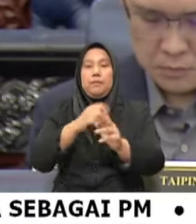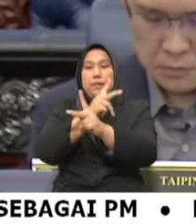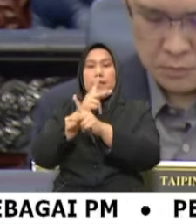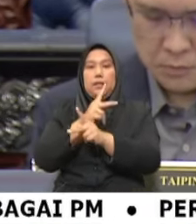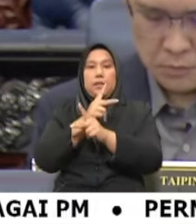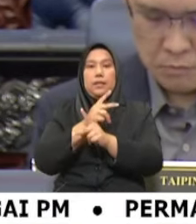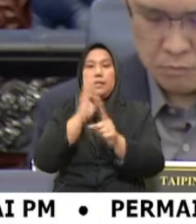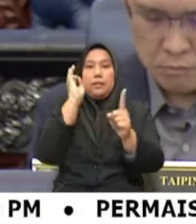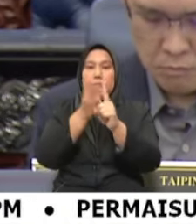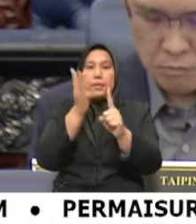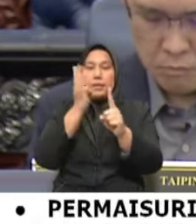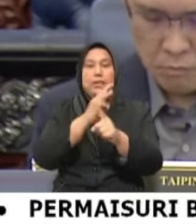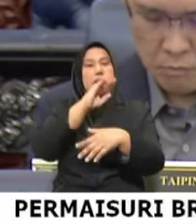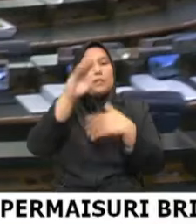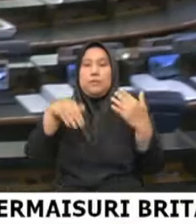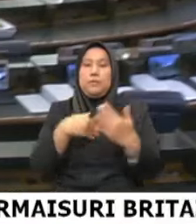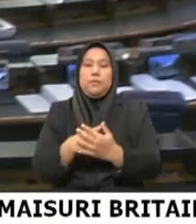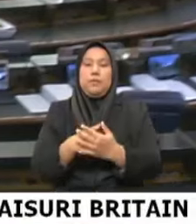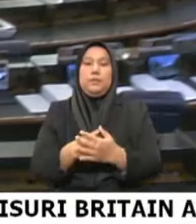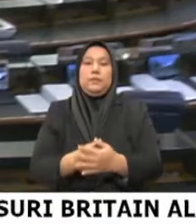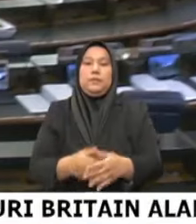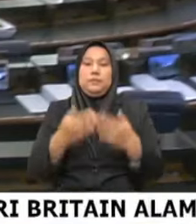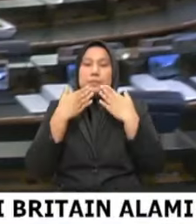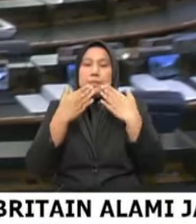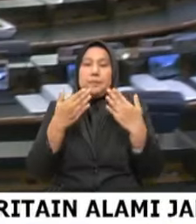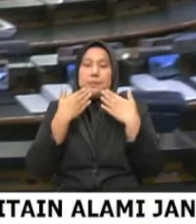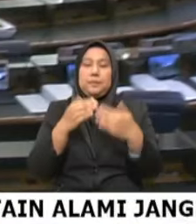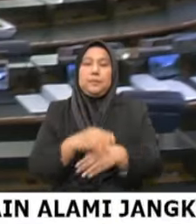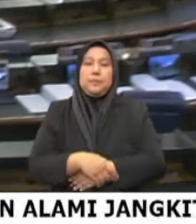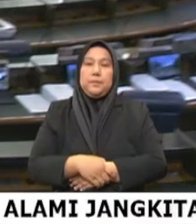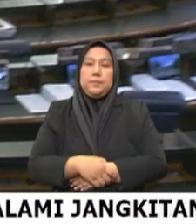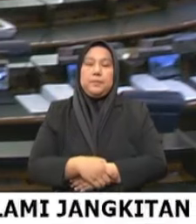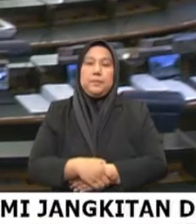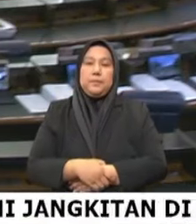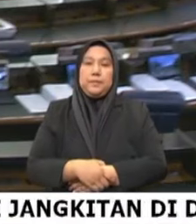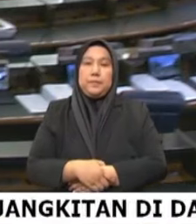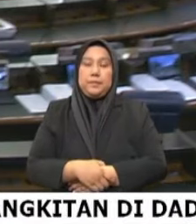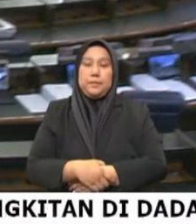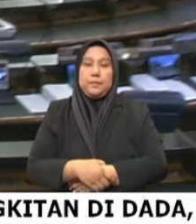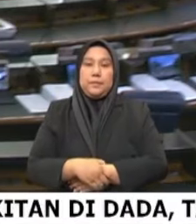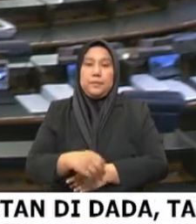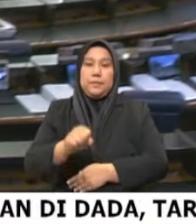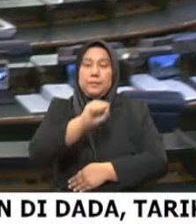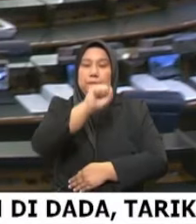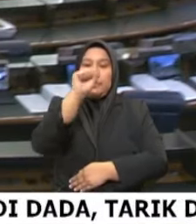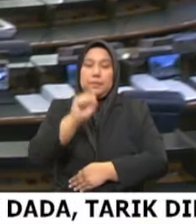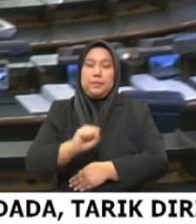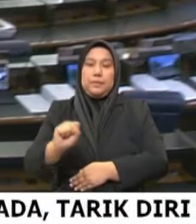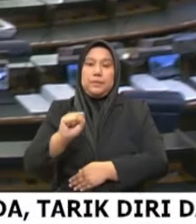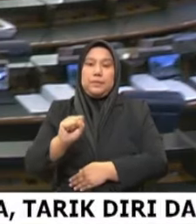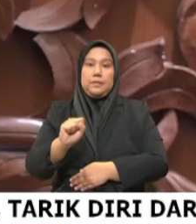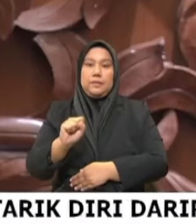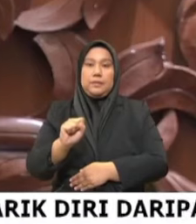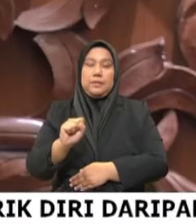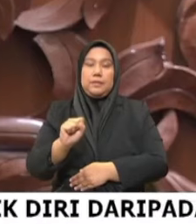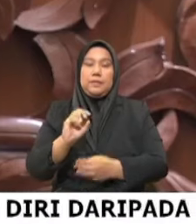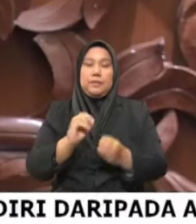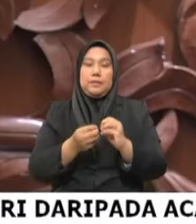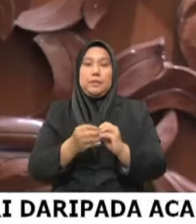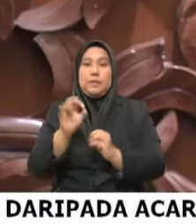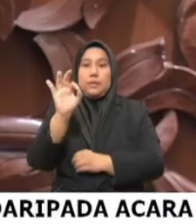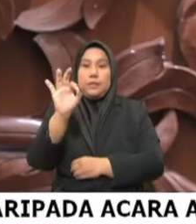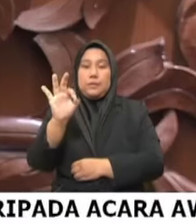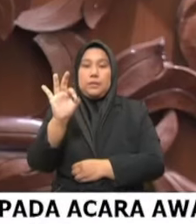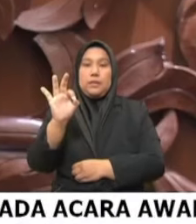yang terlibat. Sekian, terima kasih. Soalan tambahan. Soalan nombor 9, Yang Berhormat Parit tidak ada dalam dewan, jadi